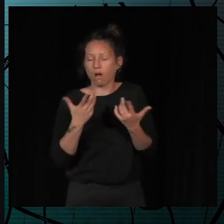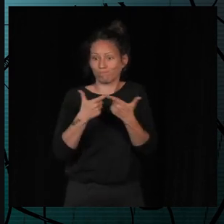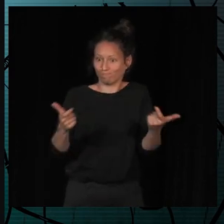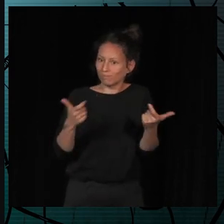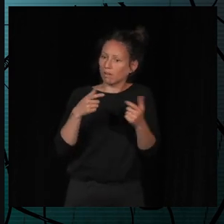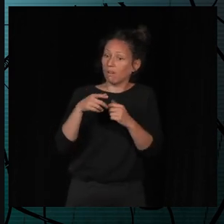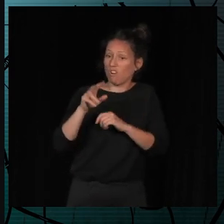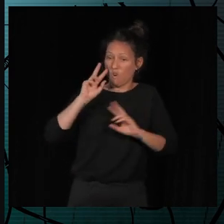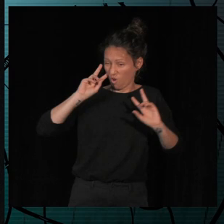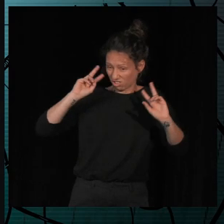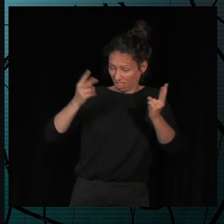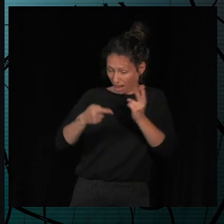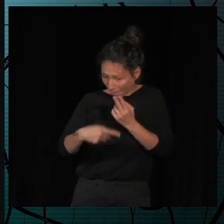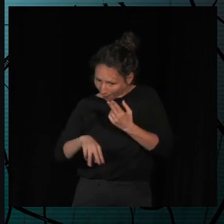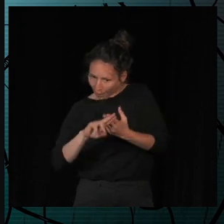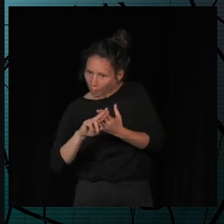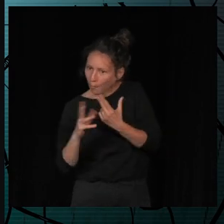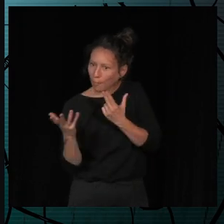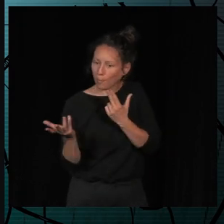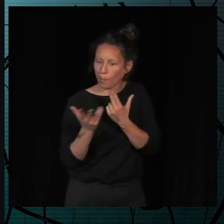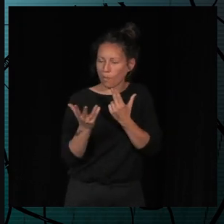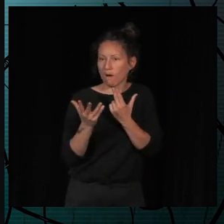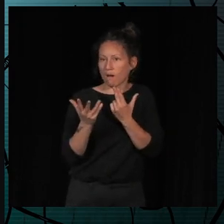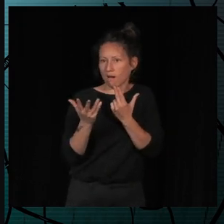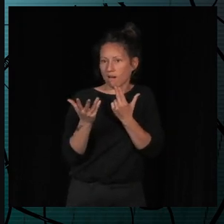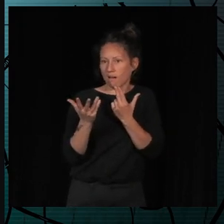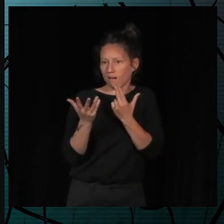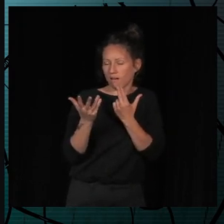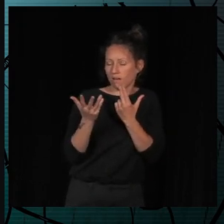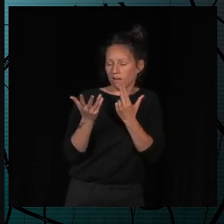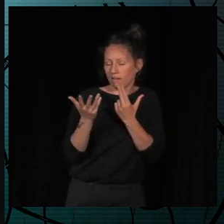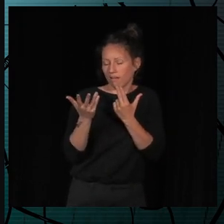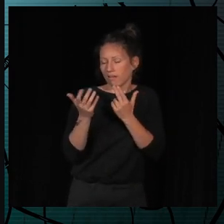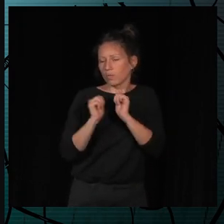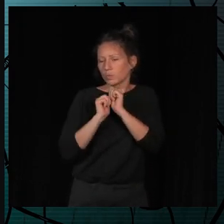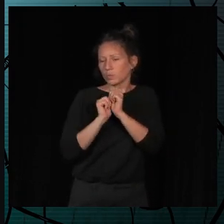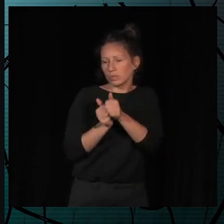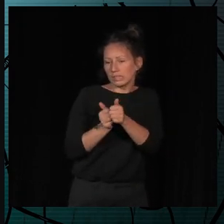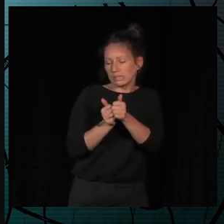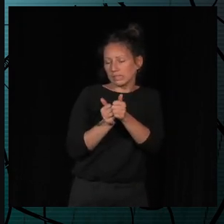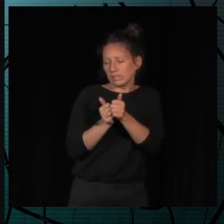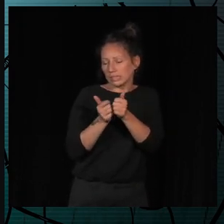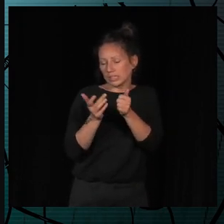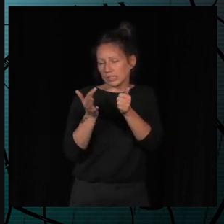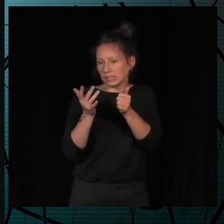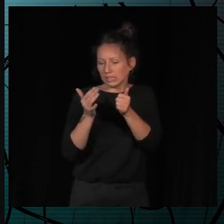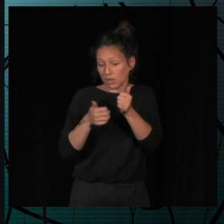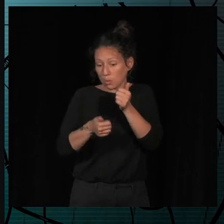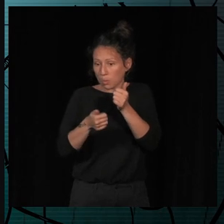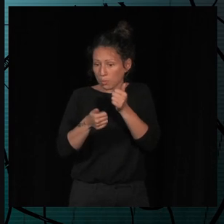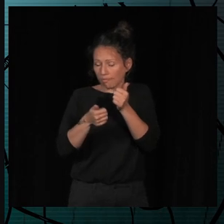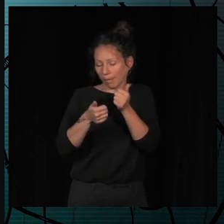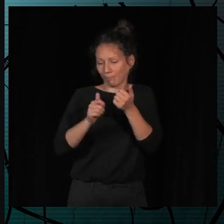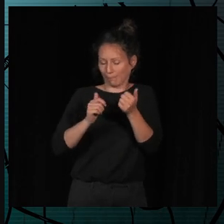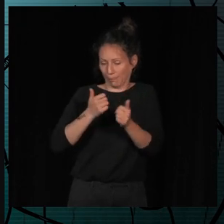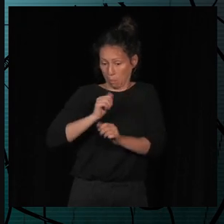réponse et de que la ce qu'on appellerait la médiation numérique commence déjà par le fait de de pouvoir dialoguer avec son patient